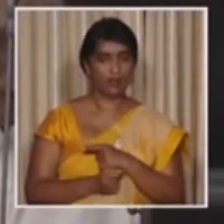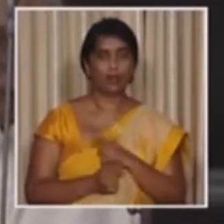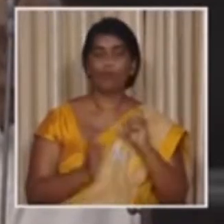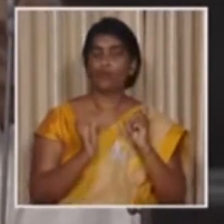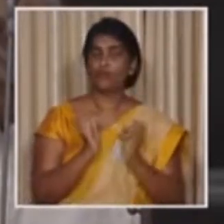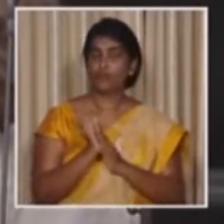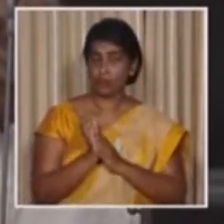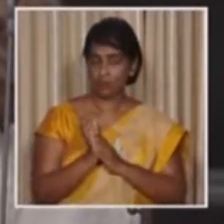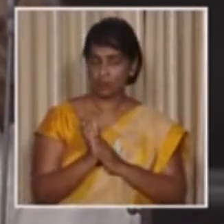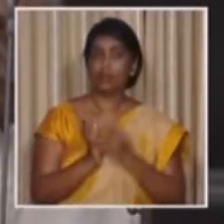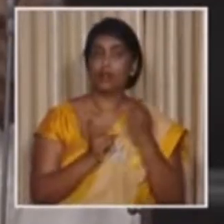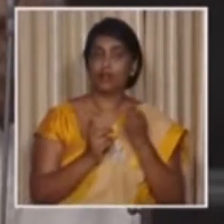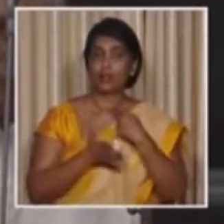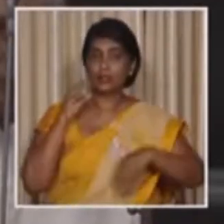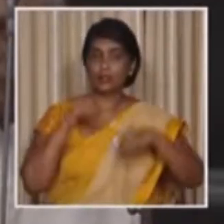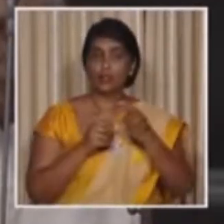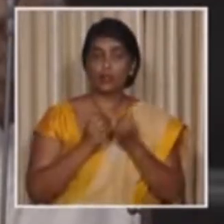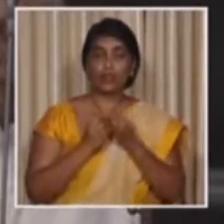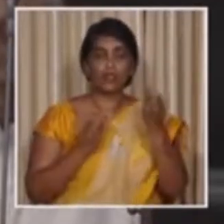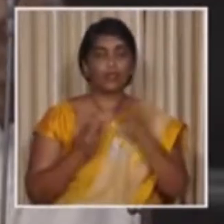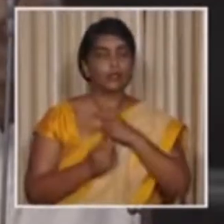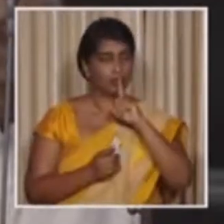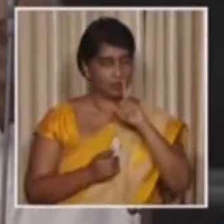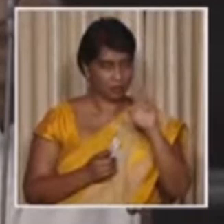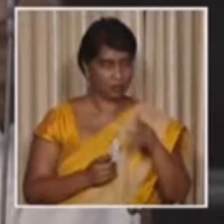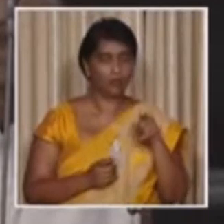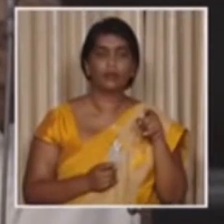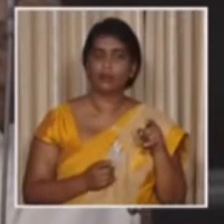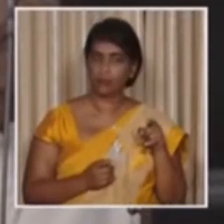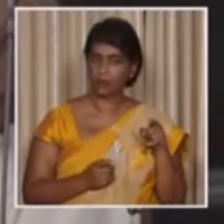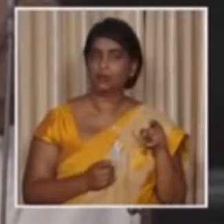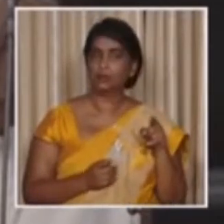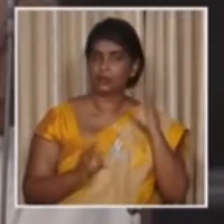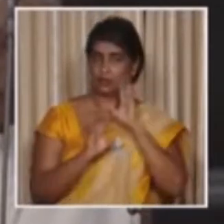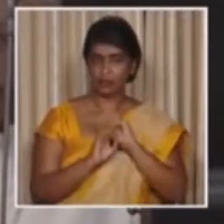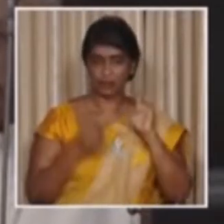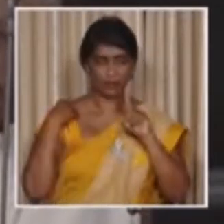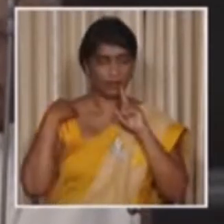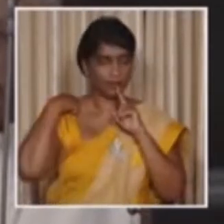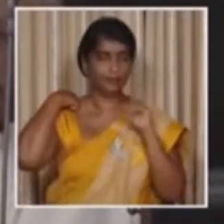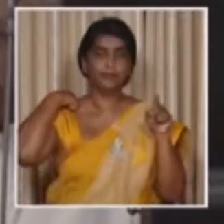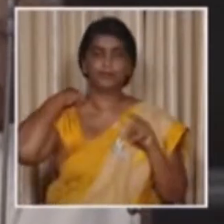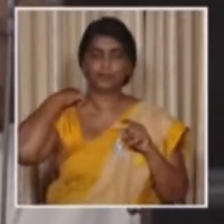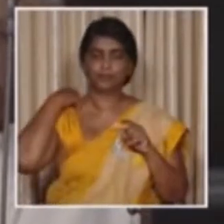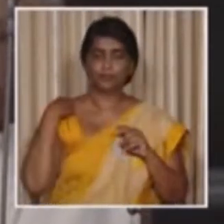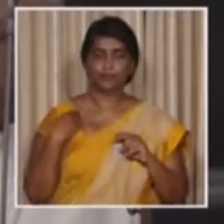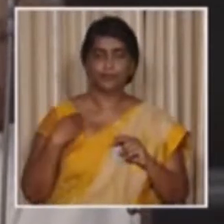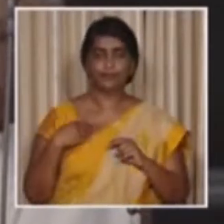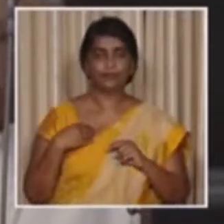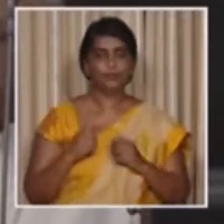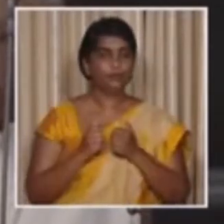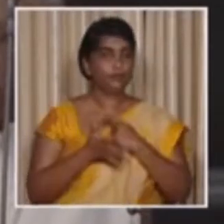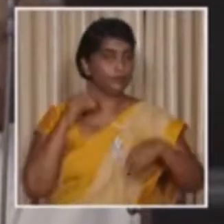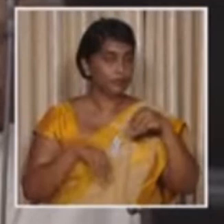අසත්‍යයක් ඉස්සෙල්ලම මේ රටේ ආර්ථික තත්ත්වයක් මේ තත්ත්වය අනුව ඡන්දේ පවත්වන්නට මේ ඡන්දේ